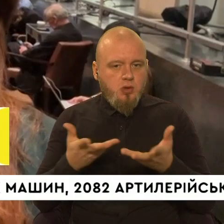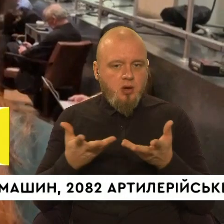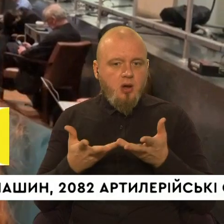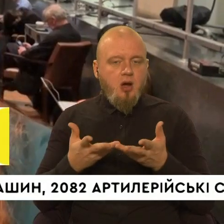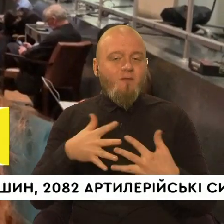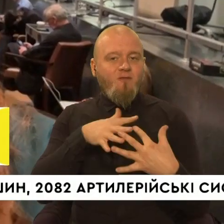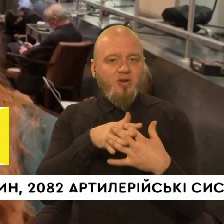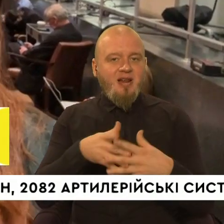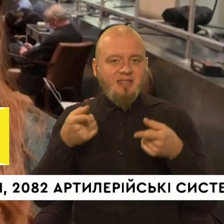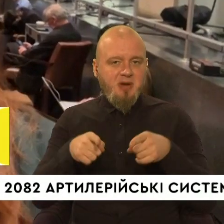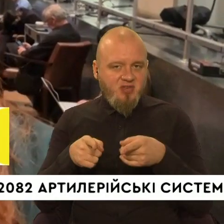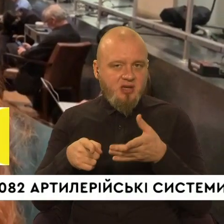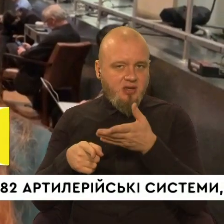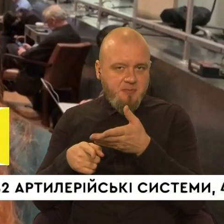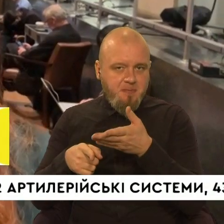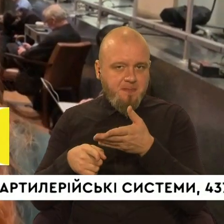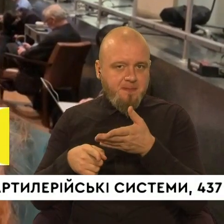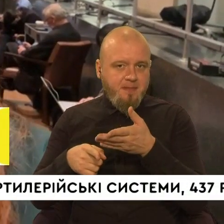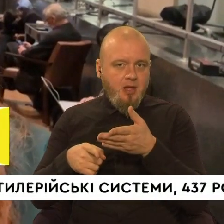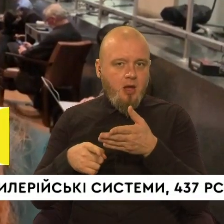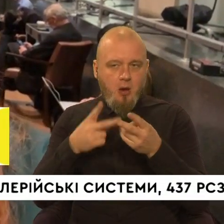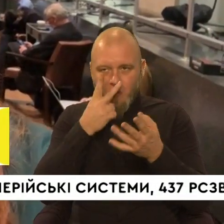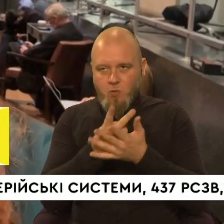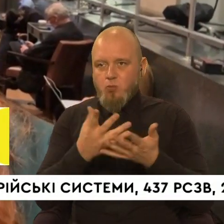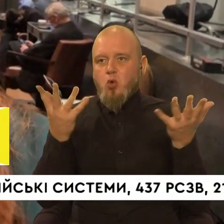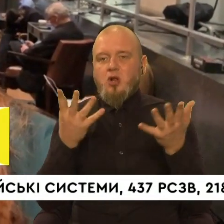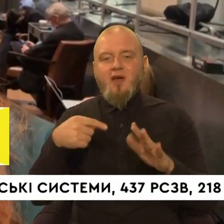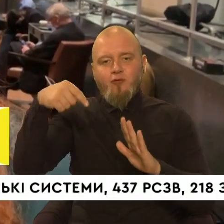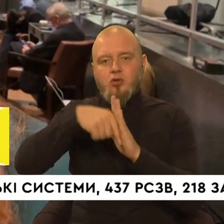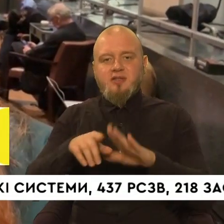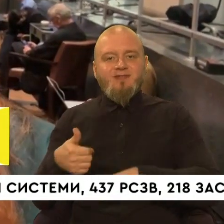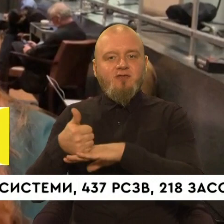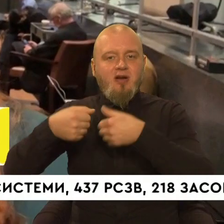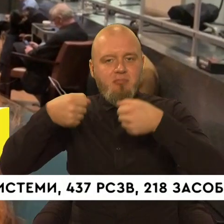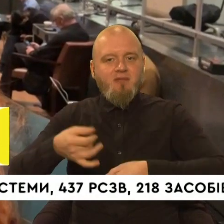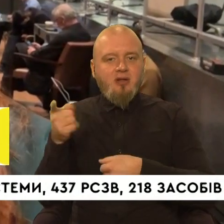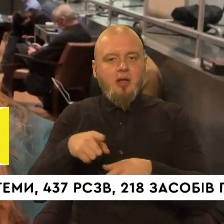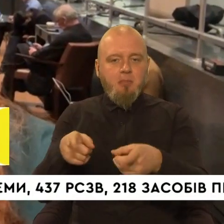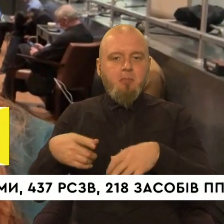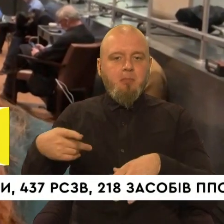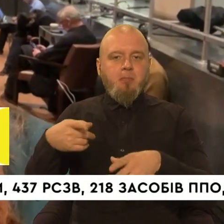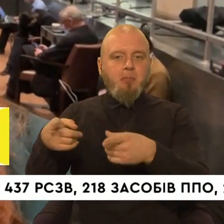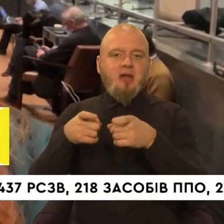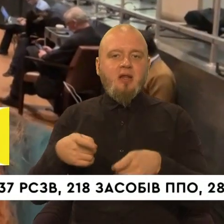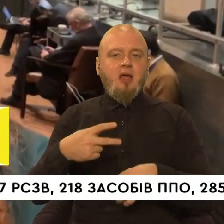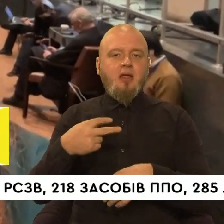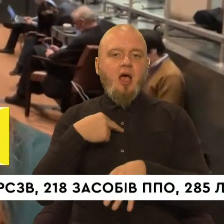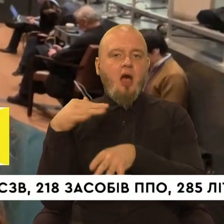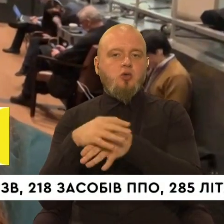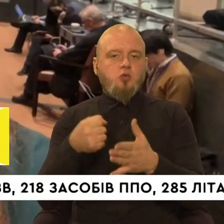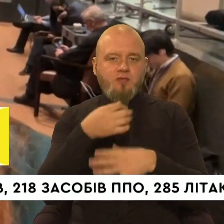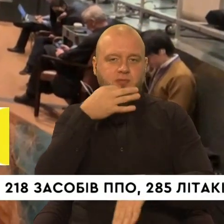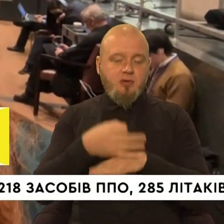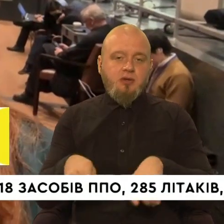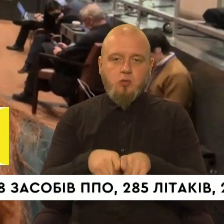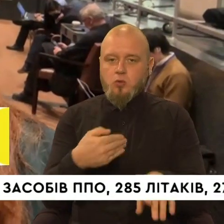яку війна насправді оголила, так, в контексті верховенства права та притягнення агресора до відповідальності. Також хотіла